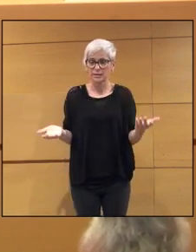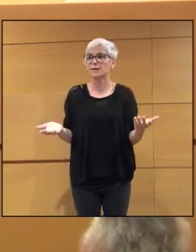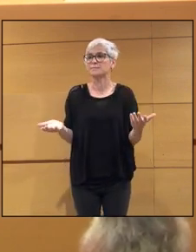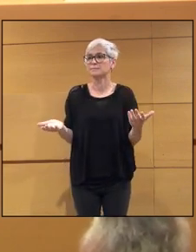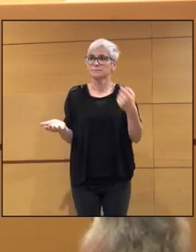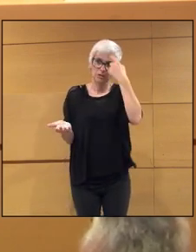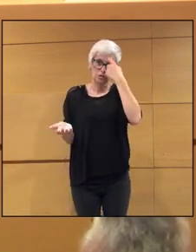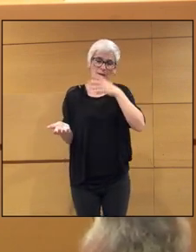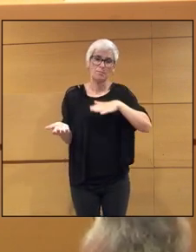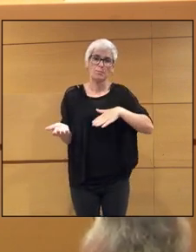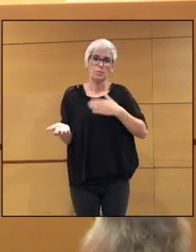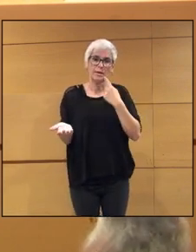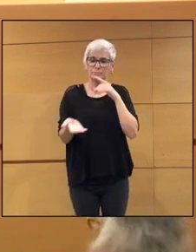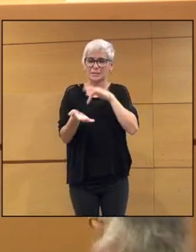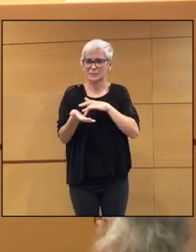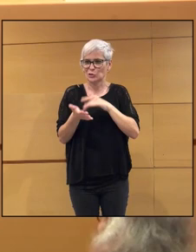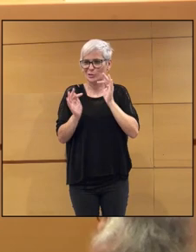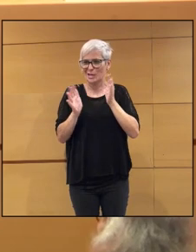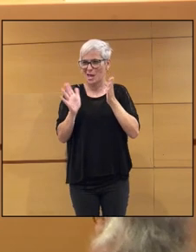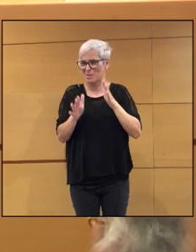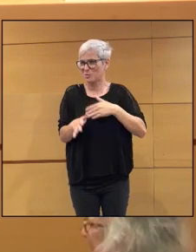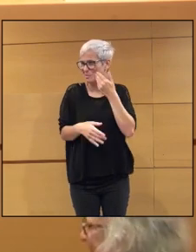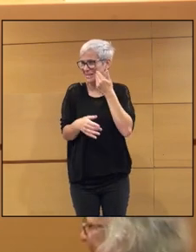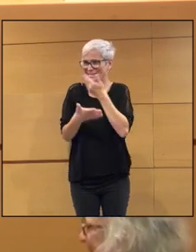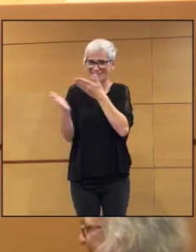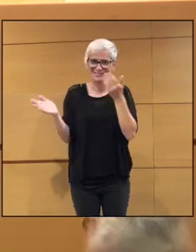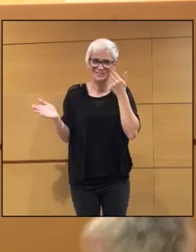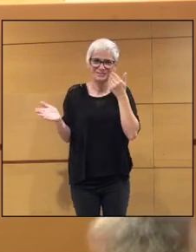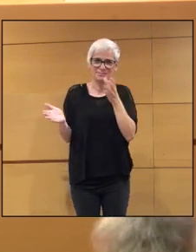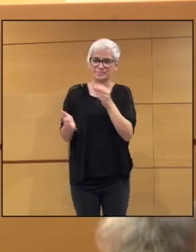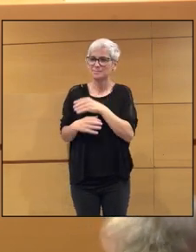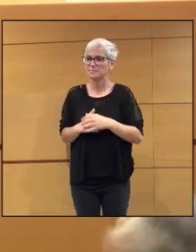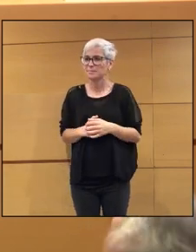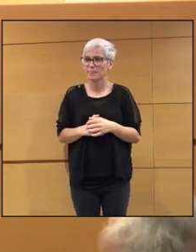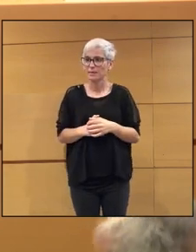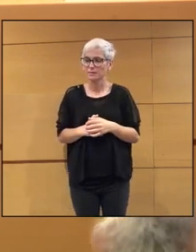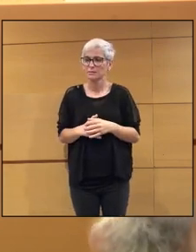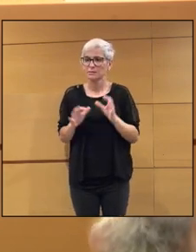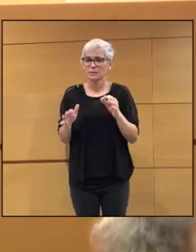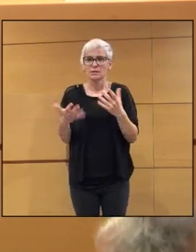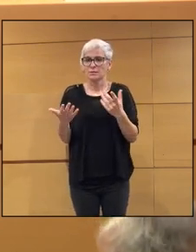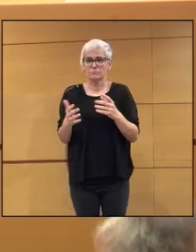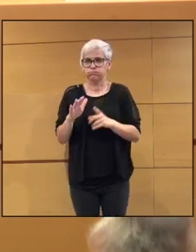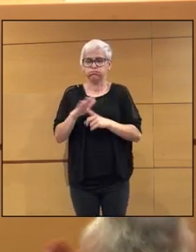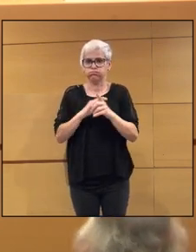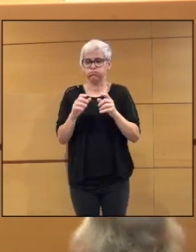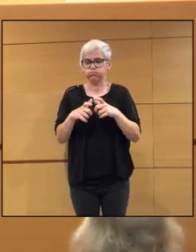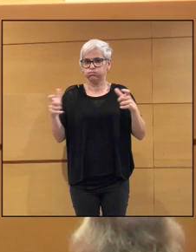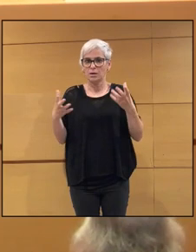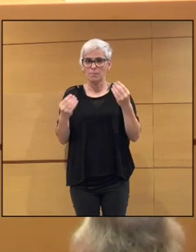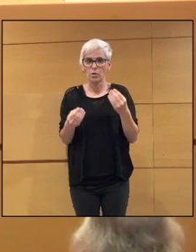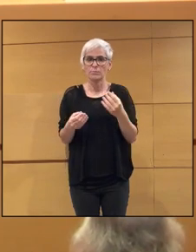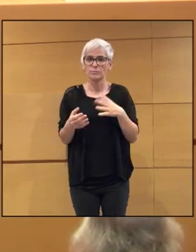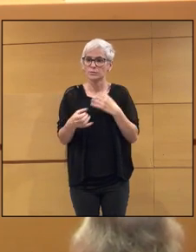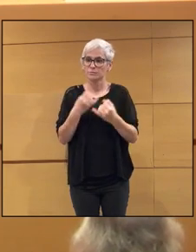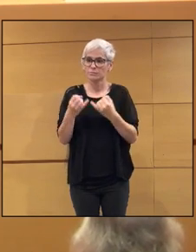podríem tenir una sessió de teràpia, és molt elevat i potser introduir, no?, també